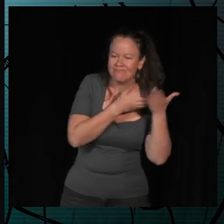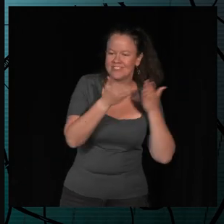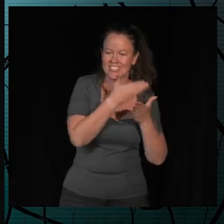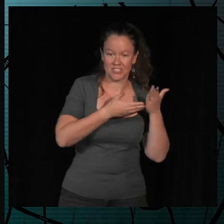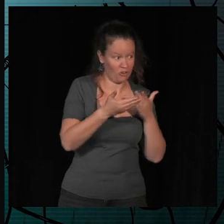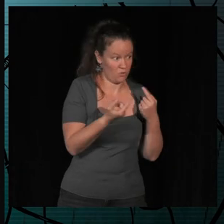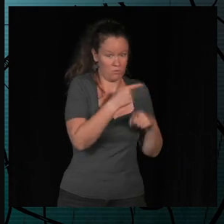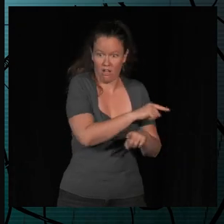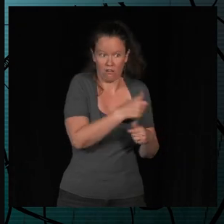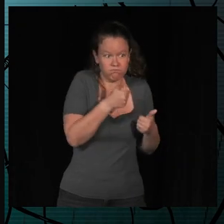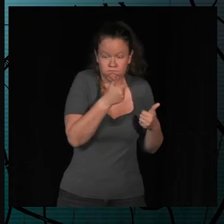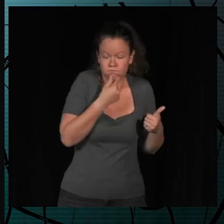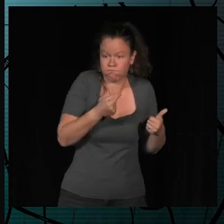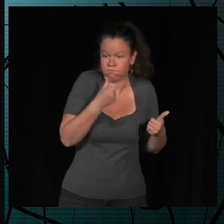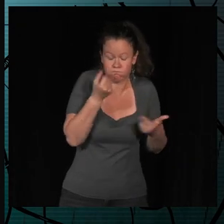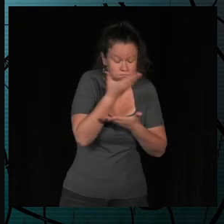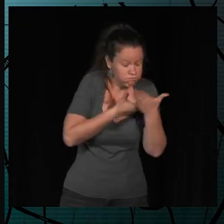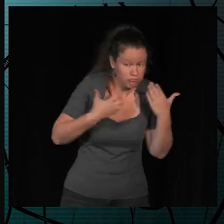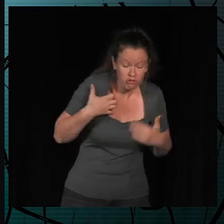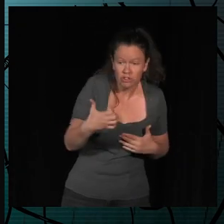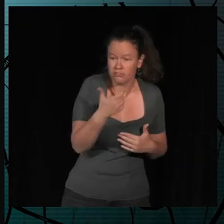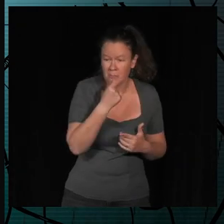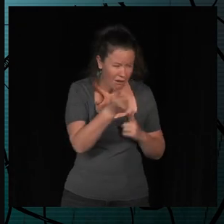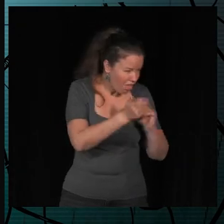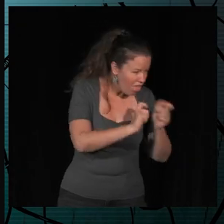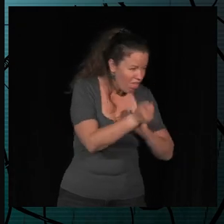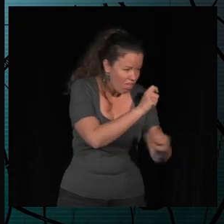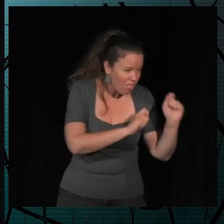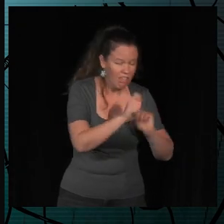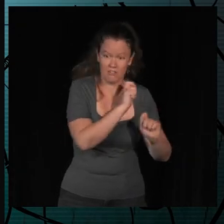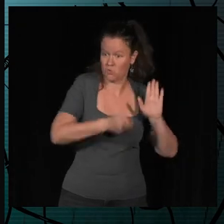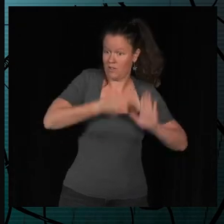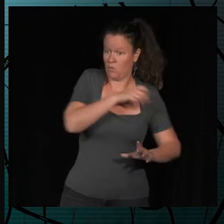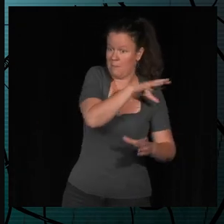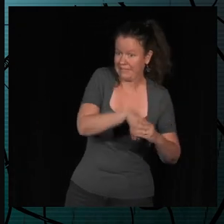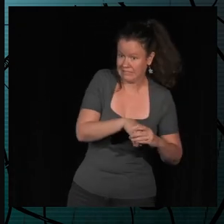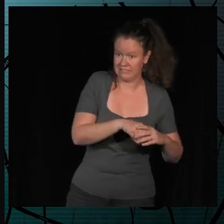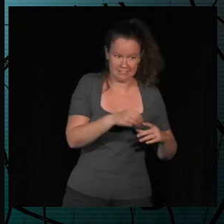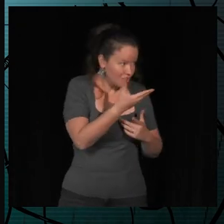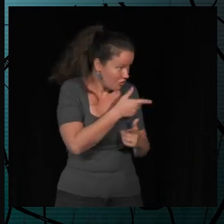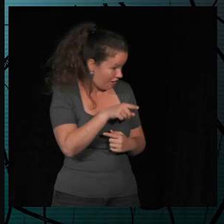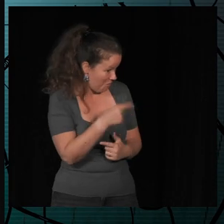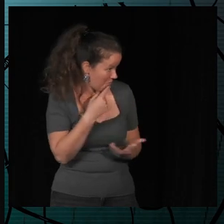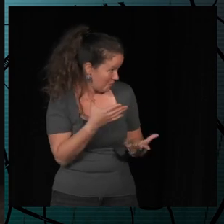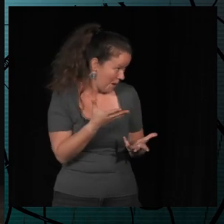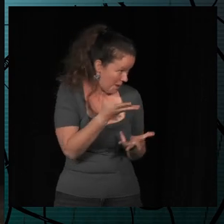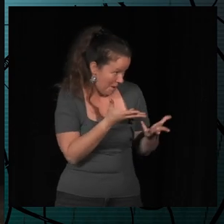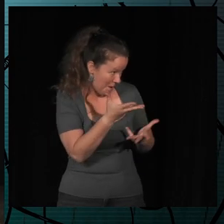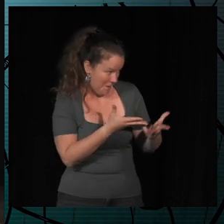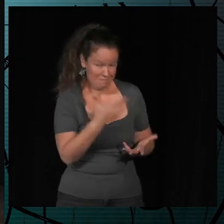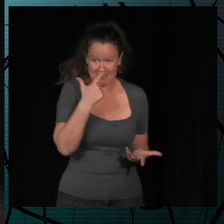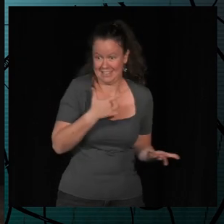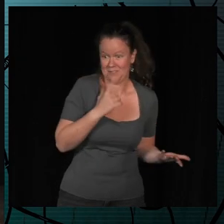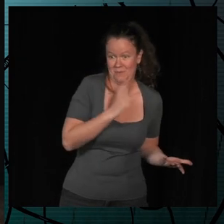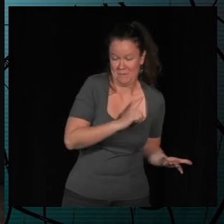être un super support de médiation d'interaction de discussion puis d'éducation et cetera j'avais une